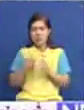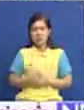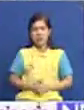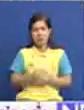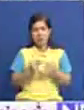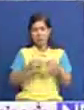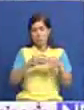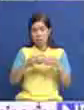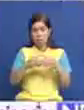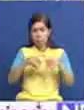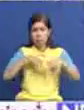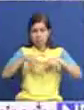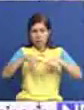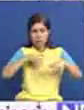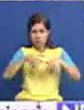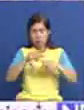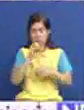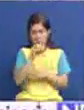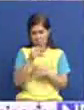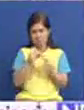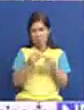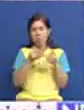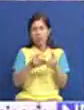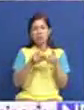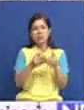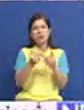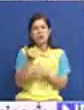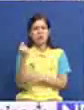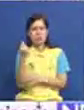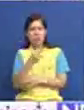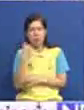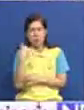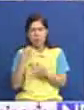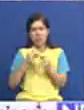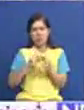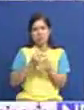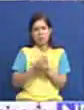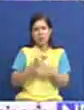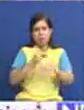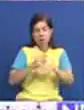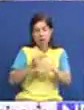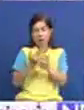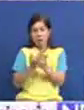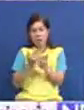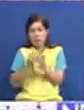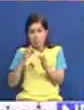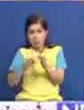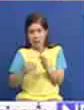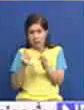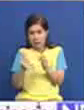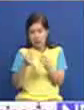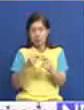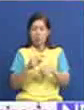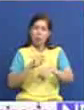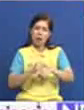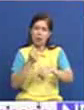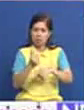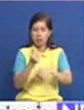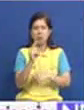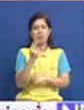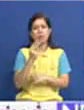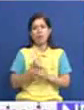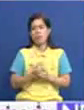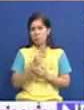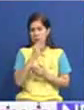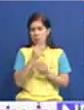งกันว่าการเดินทางด้วยเรือช่วยลดภาระค่าใช้จ่ายและประหยัดเวลาได้มากกว่า แท็กซี่ก็ประมาณ